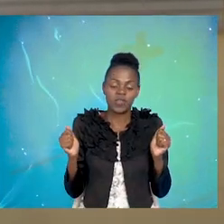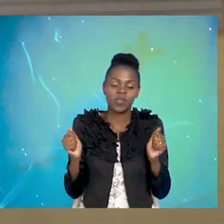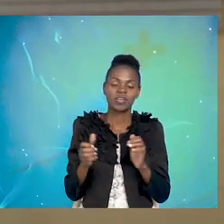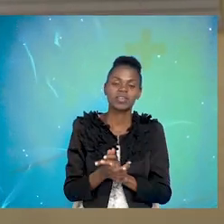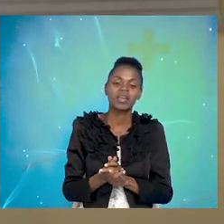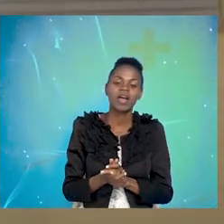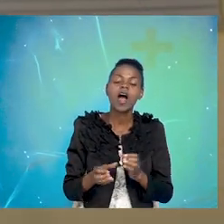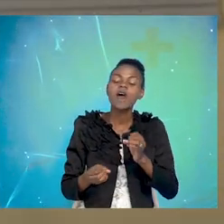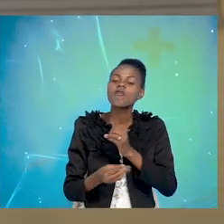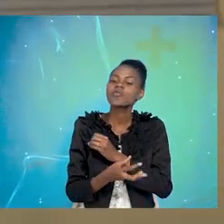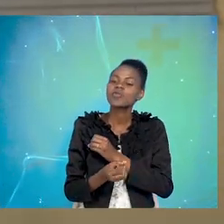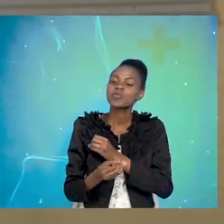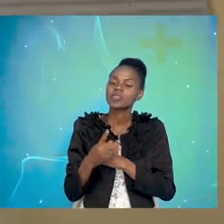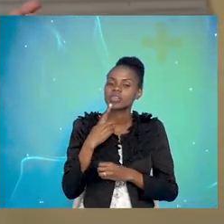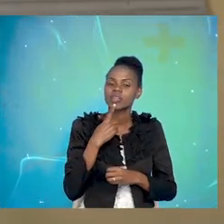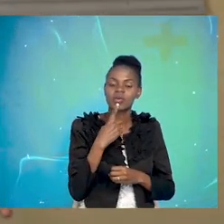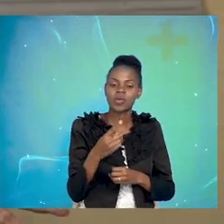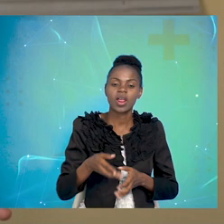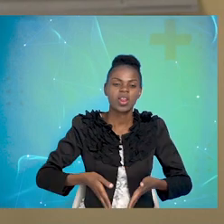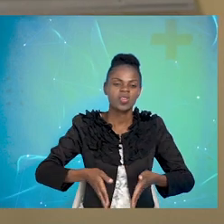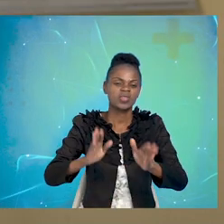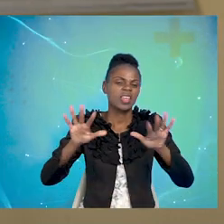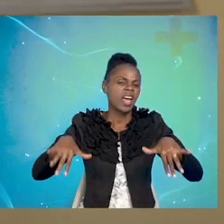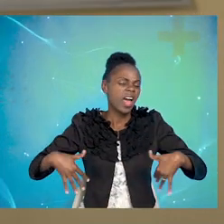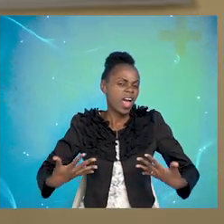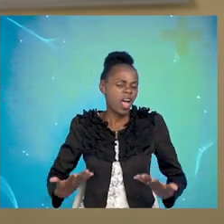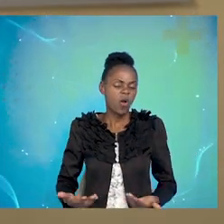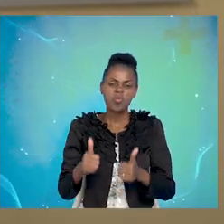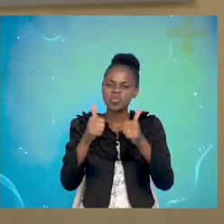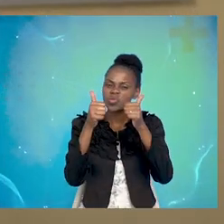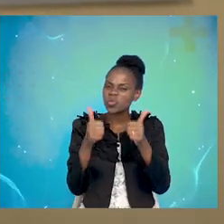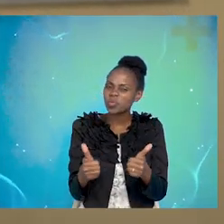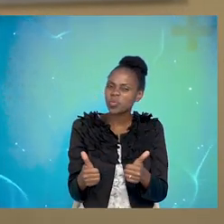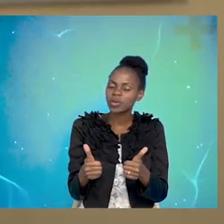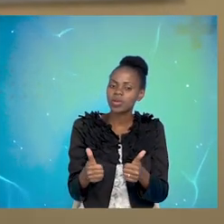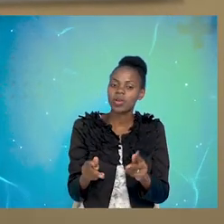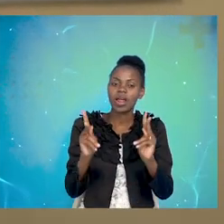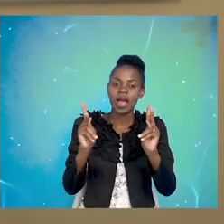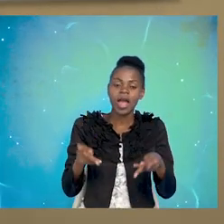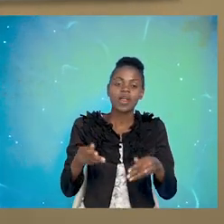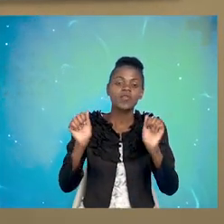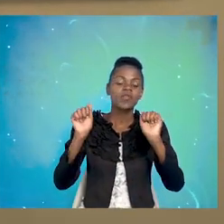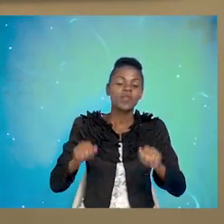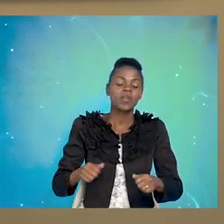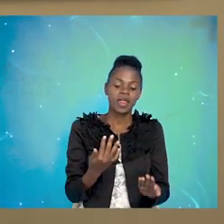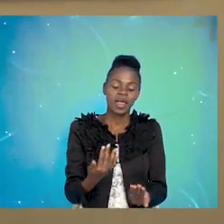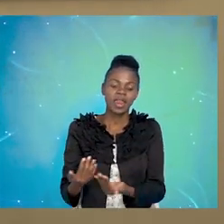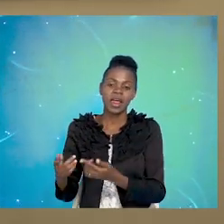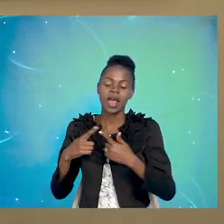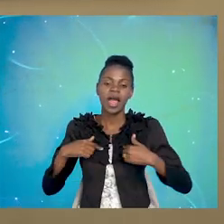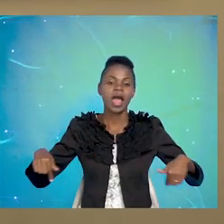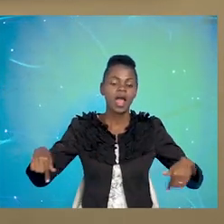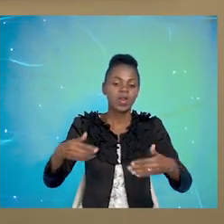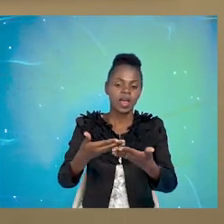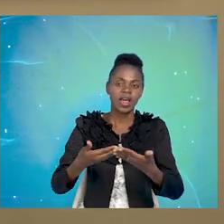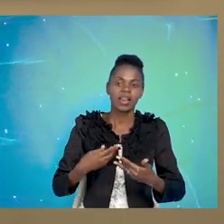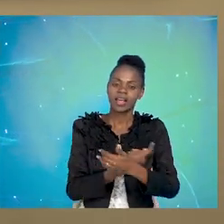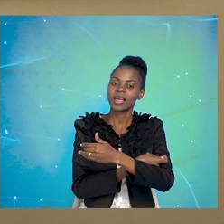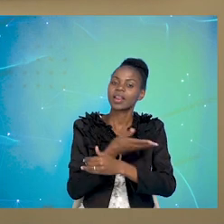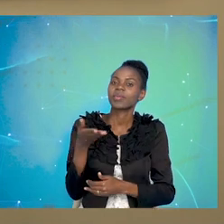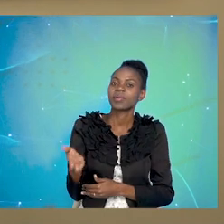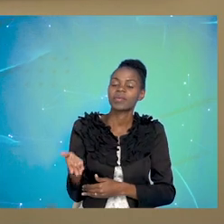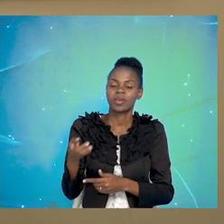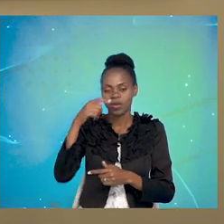wa typhoid fever afotokoza kunena kuti anadutsa muzotani komanso ubwino onena kuti anthu tilole ana athu kuti akalandire